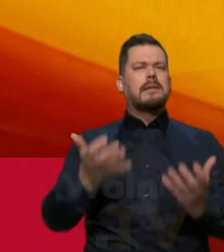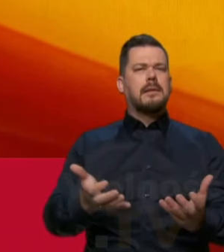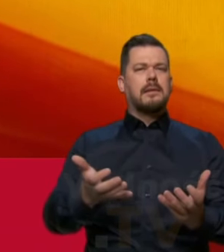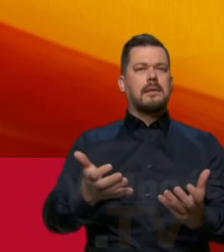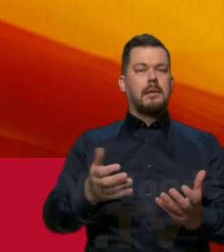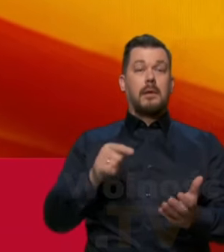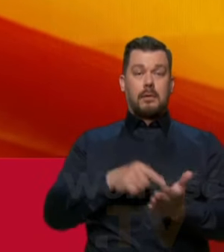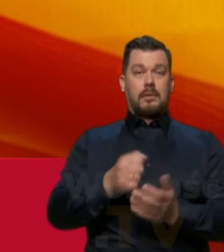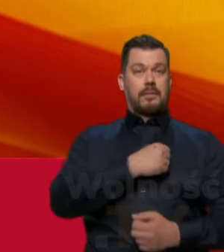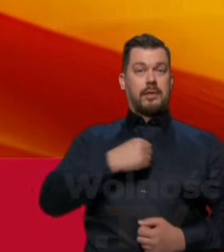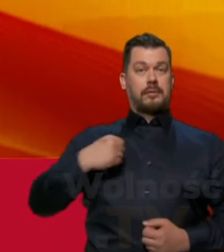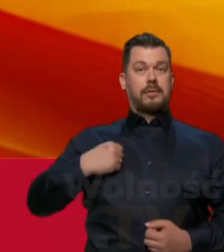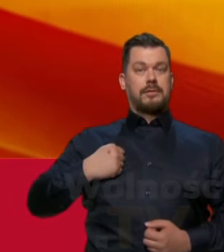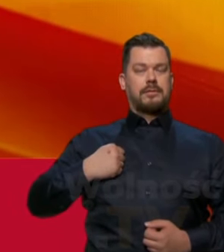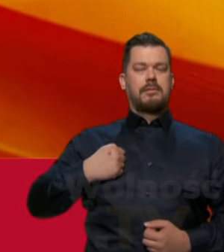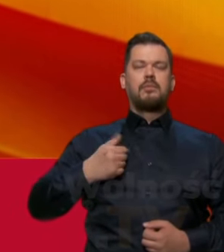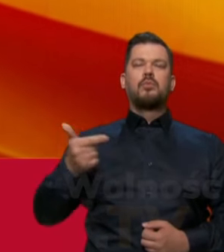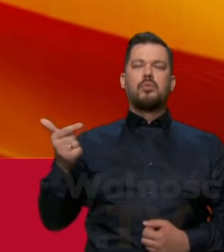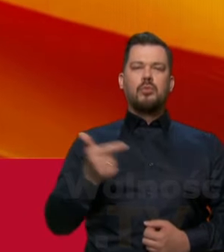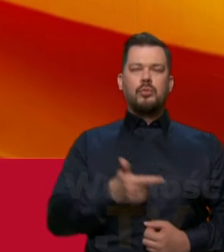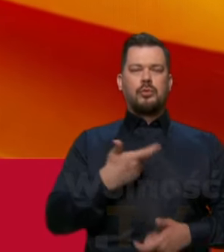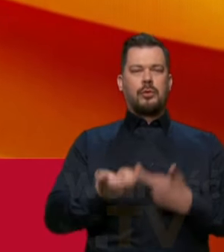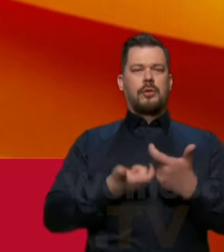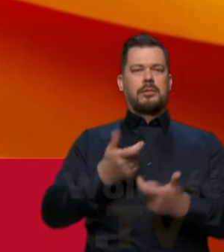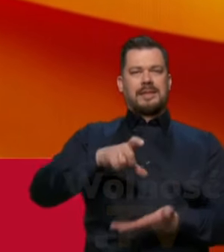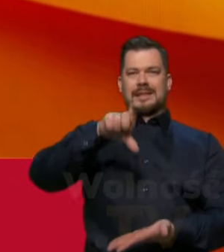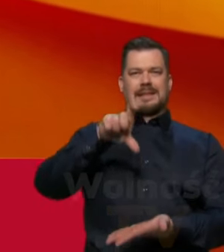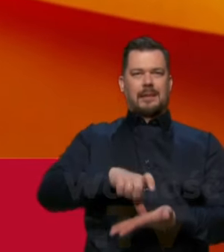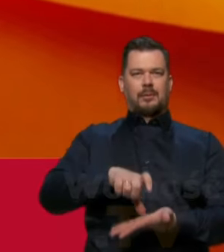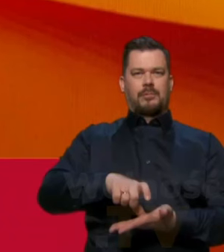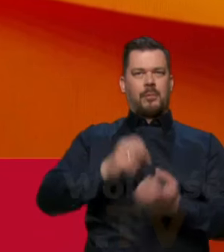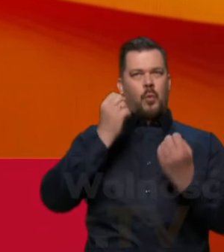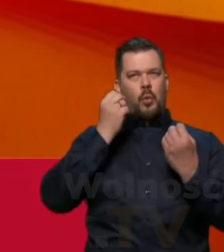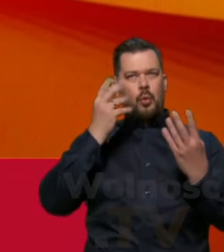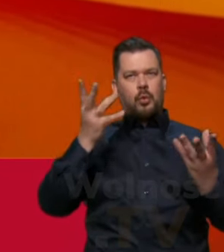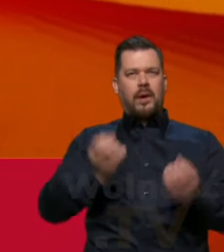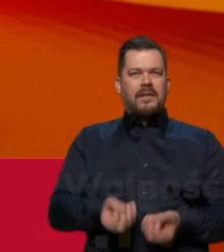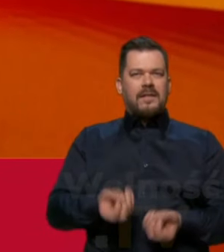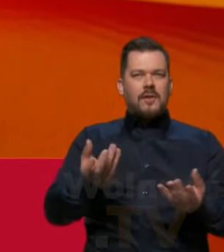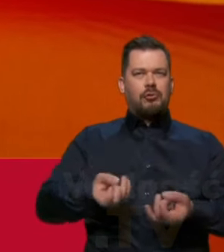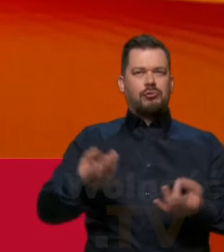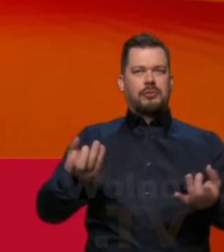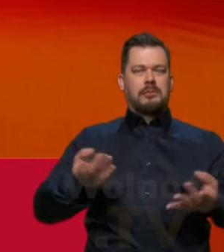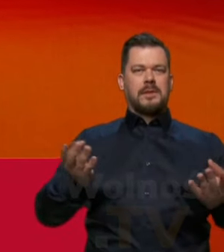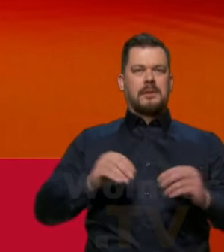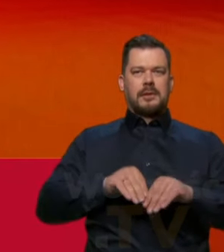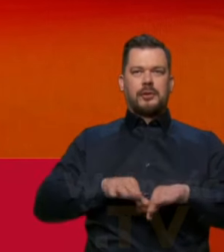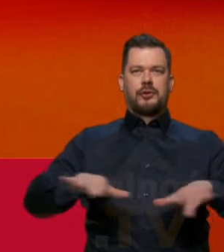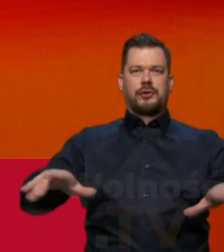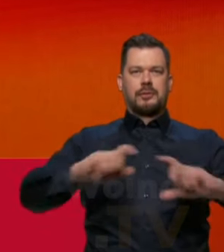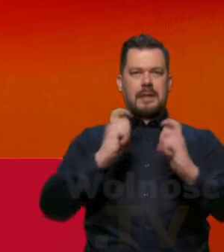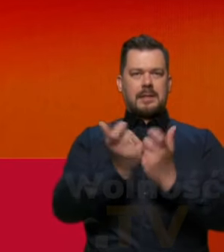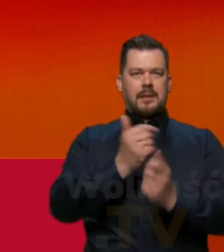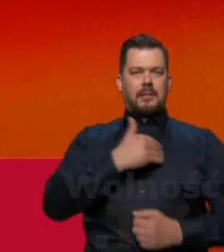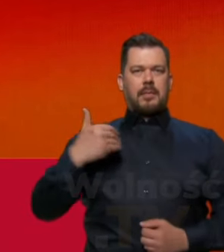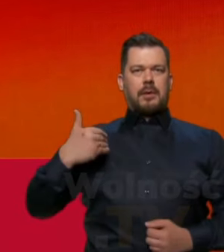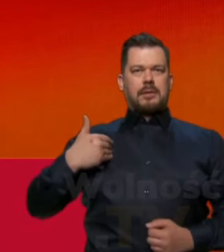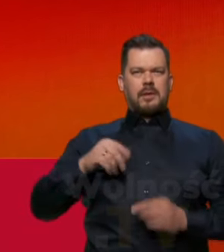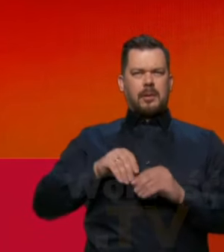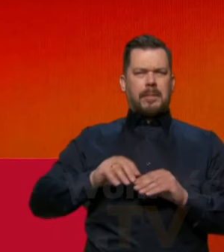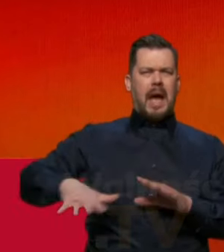To Warszawa powinna być centrum kulturotwórczym Polski. To Warszawa powinna